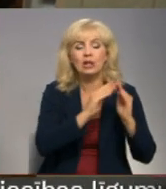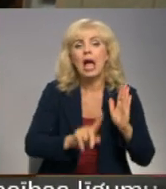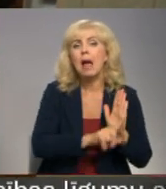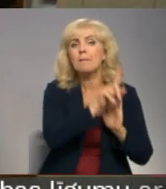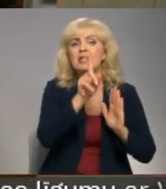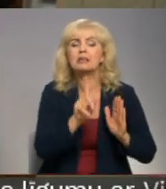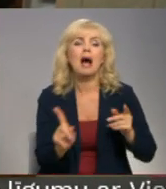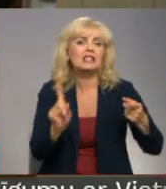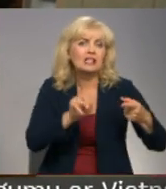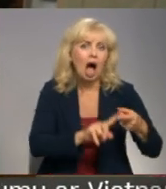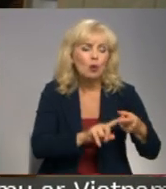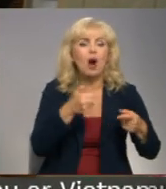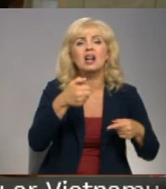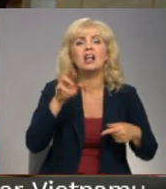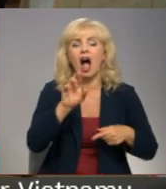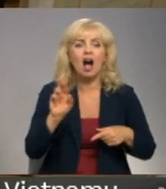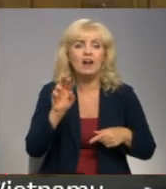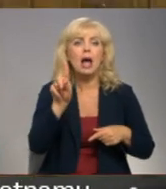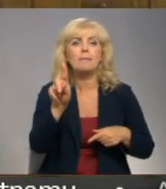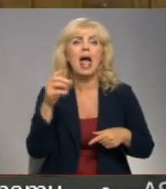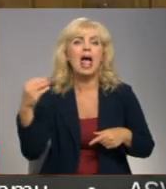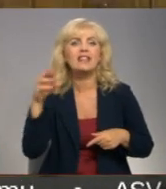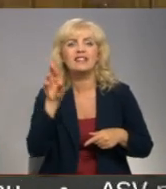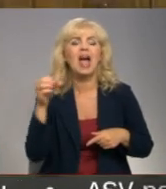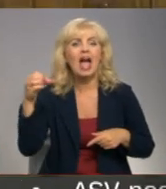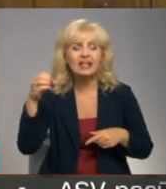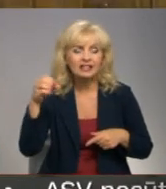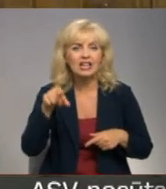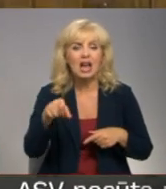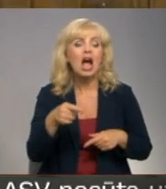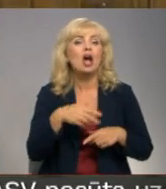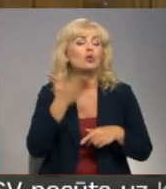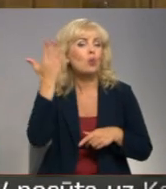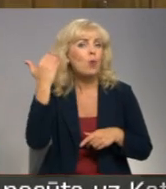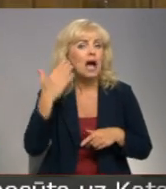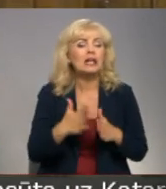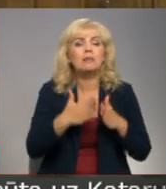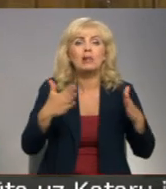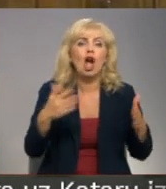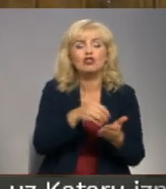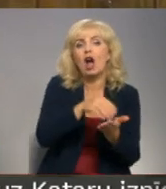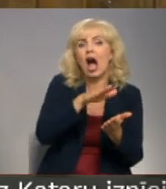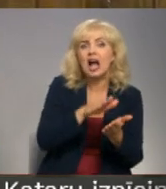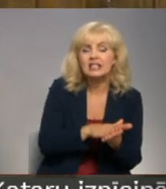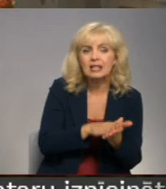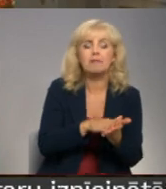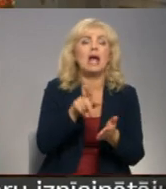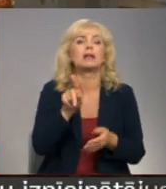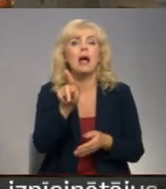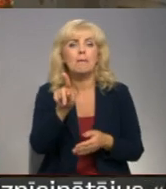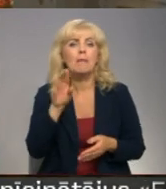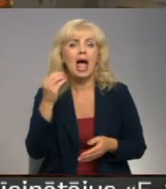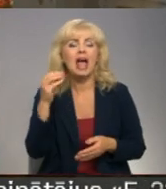cieši saistīti ar grāfu Pēteru Komarovski, un jau tolaik šeit plaši atzīmēta pēterdiena. Sabrauc lietuvieši, jā,